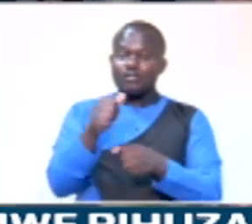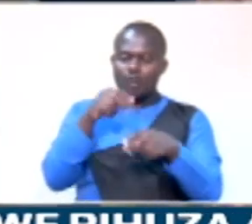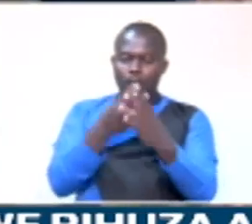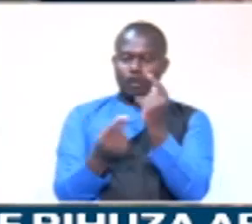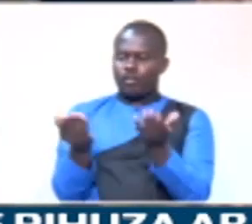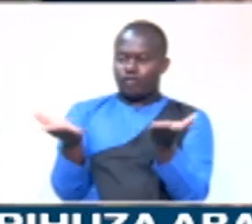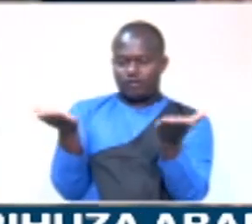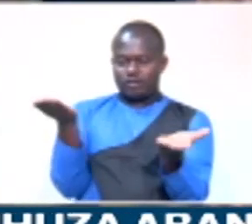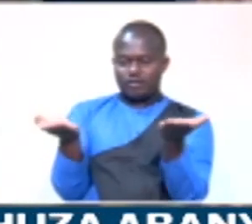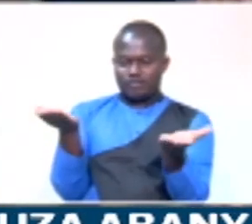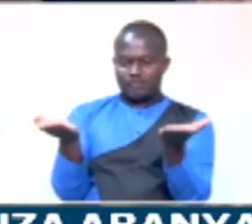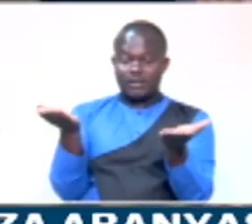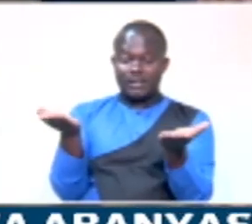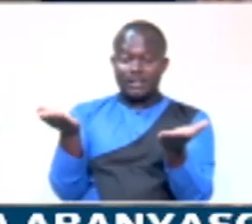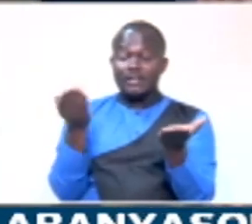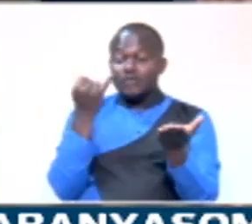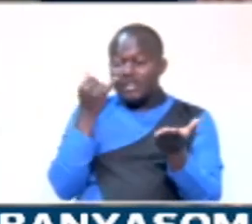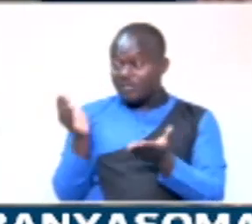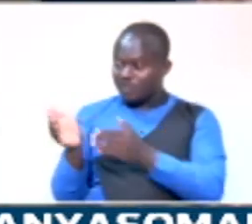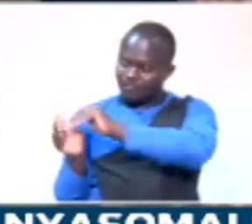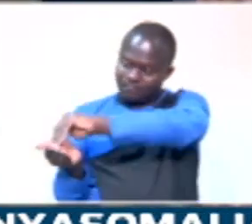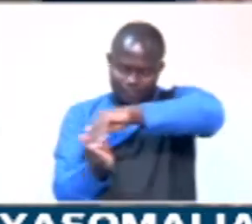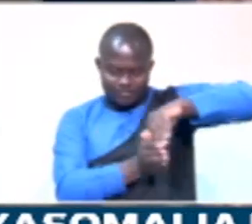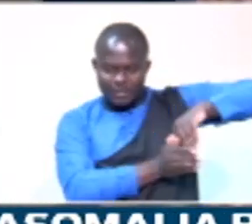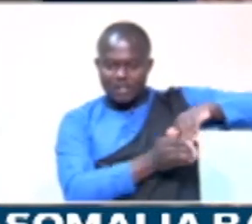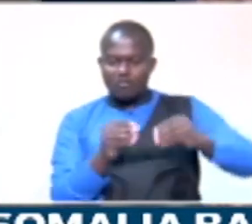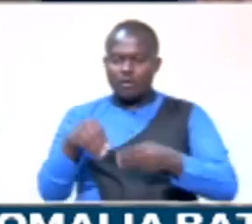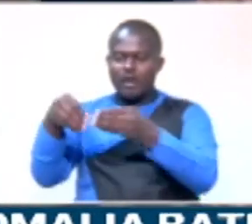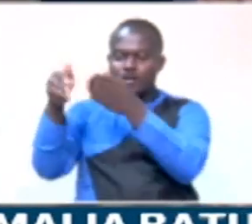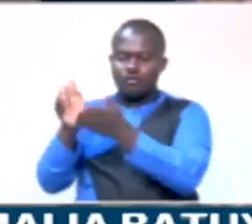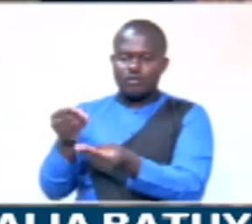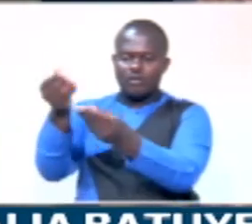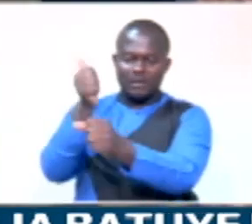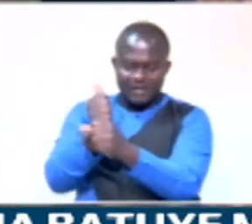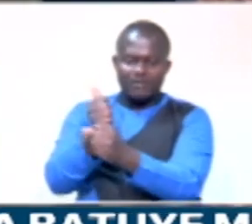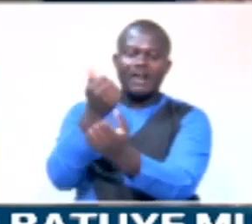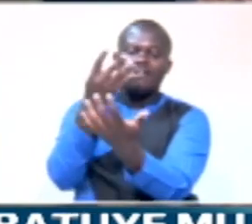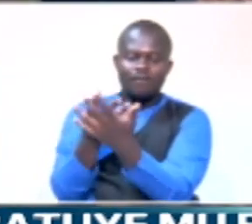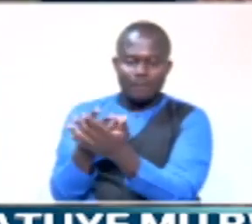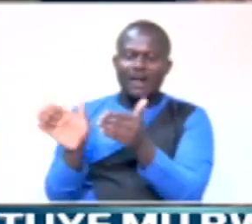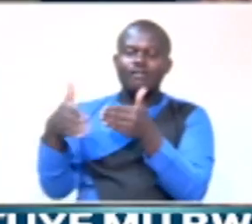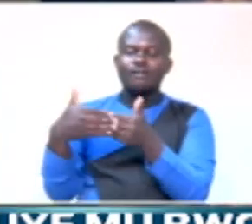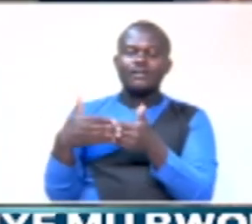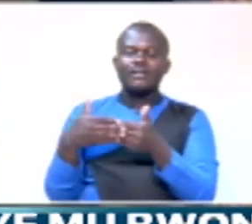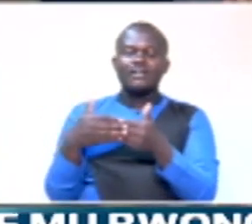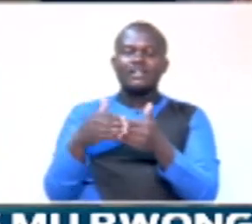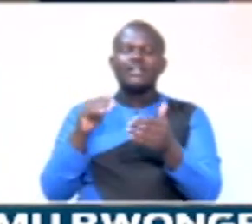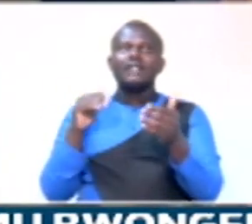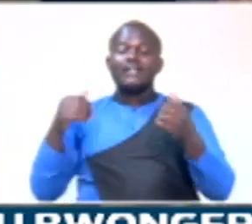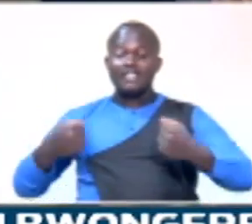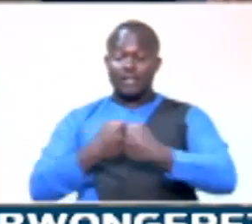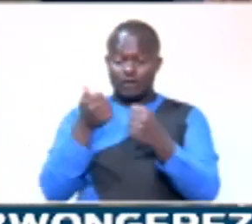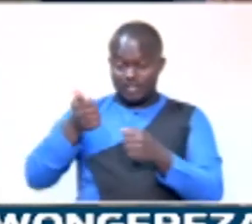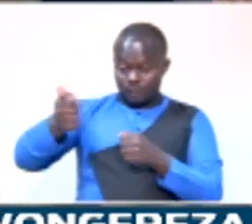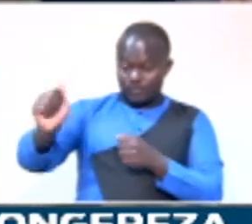zirahari. Ibyo niba bivuyeho mukaba mubihaye umuntu, umuntu agakora nabi agafunga, ingaruka wenda ziri kuri